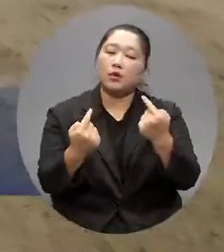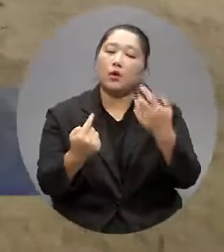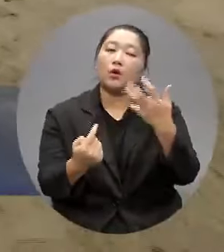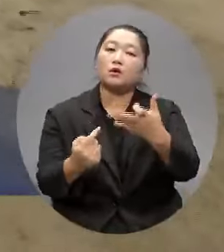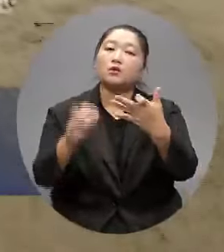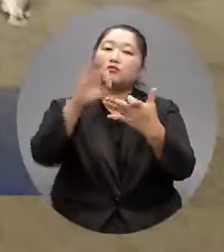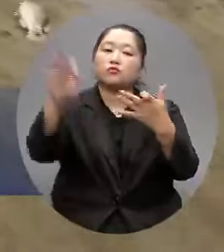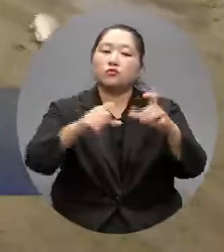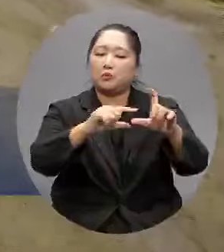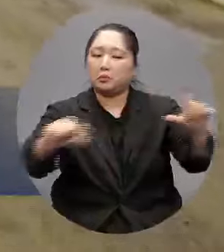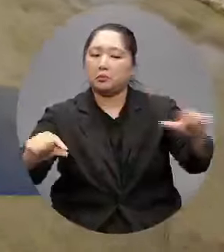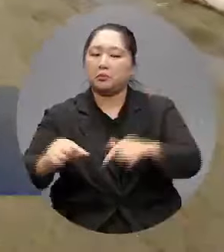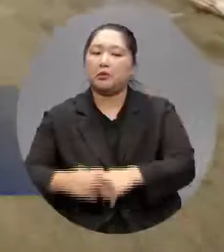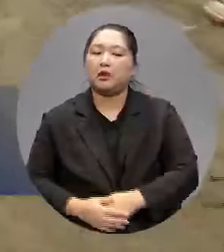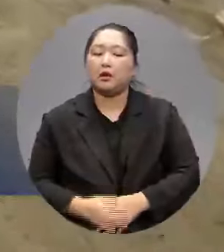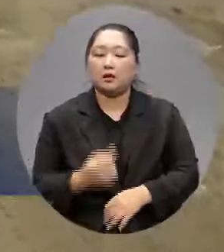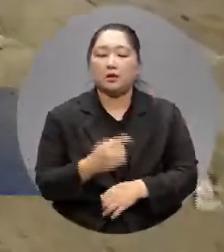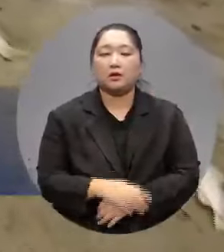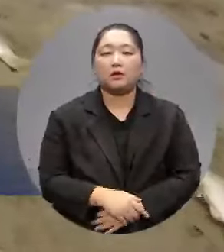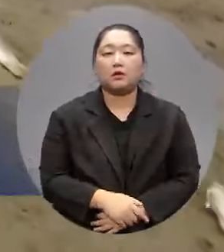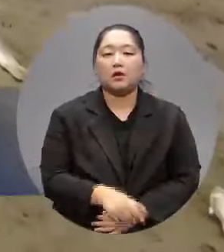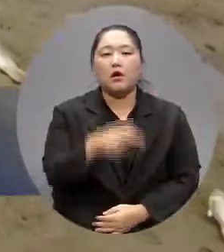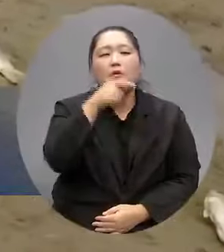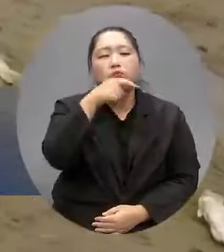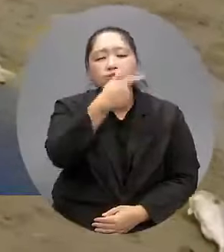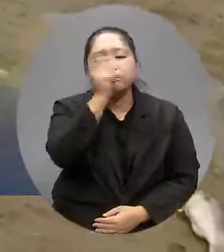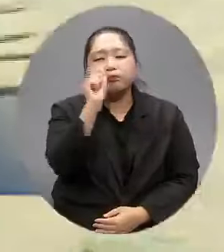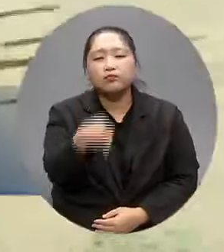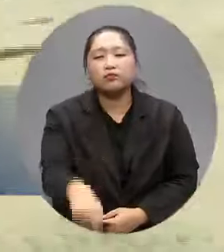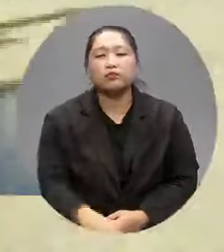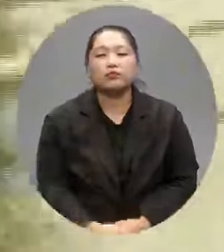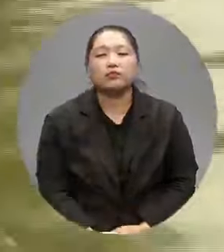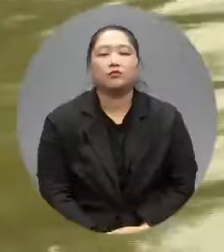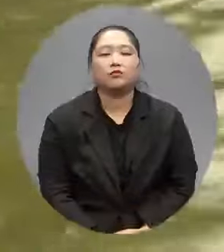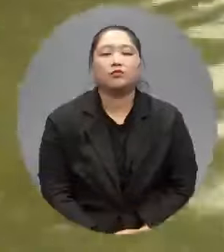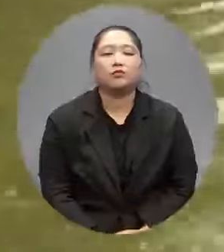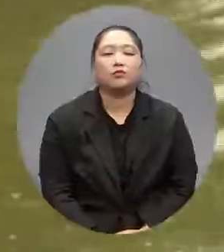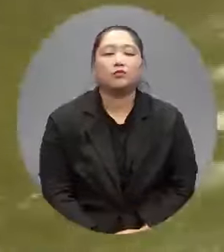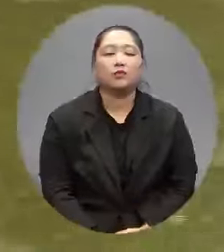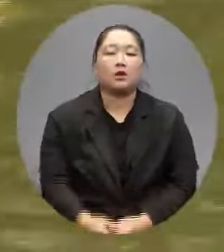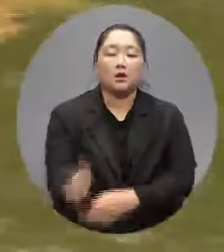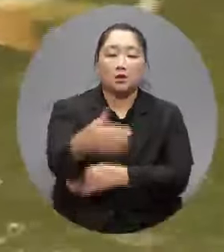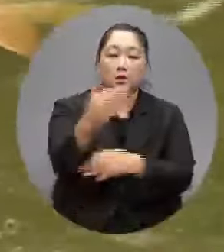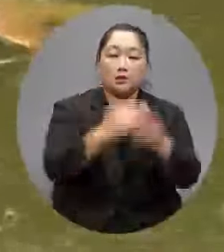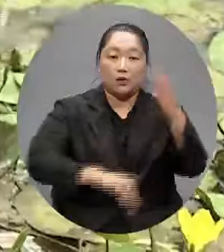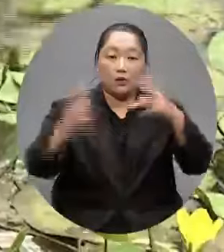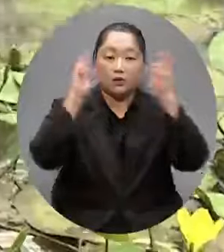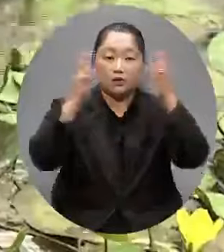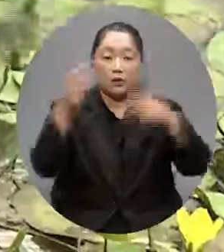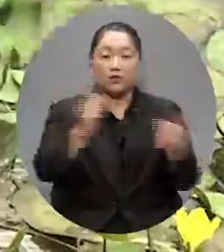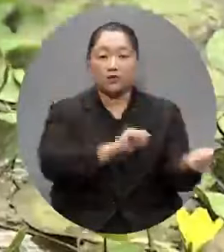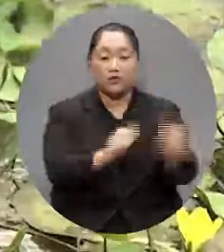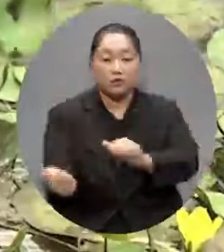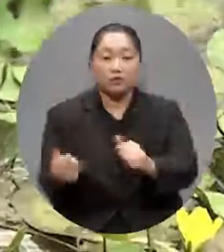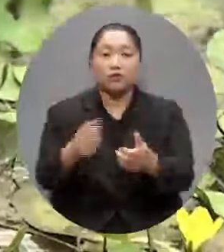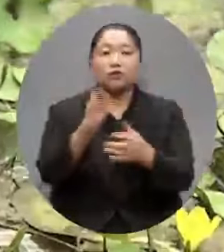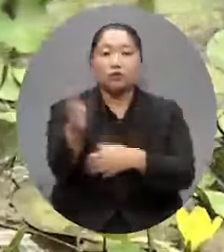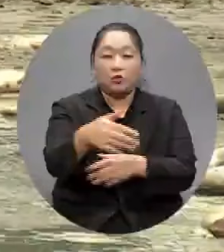수이 됩니다 년대 그래서 좀 농천 공사는 폐사한 물고기 수고에